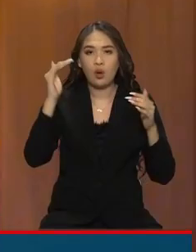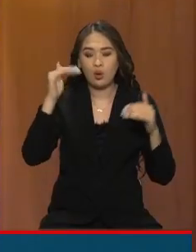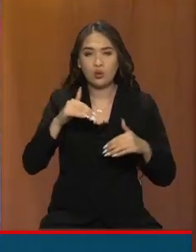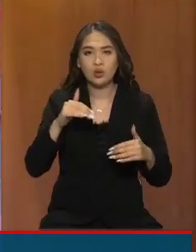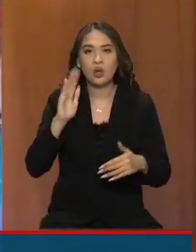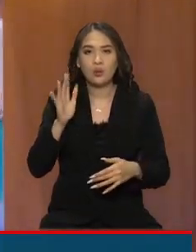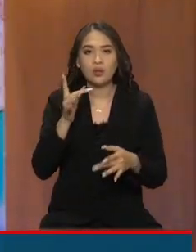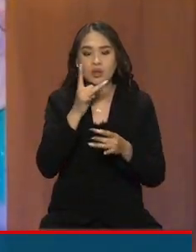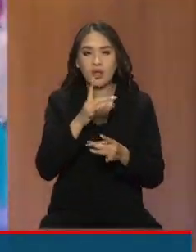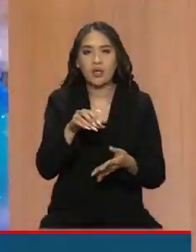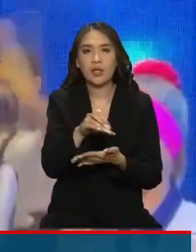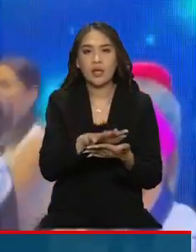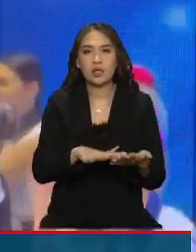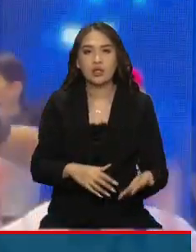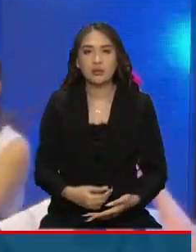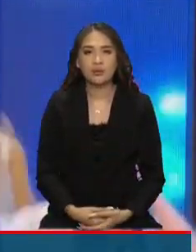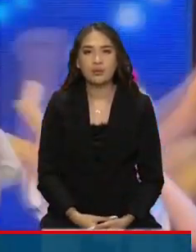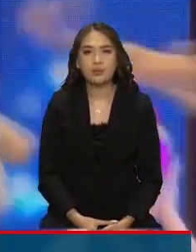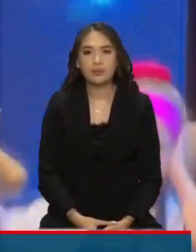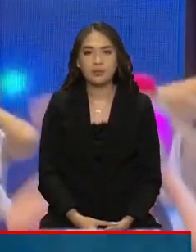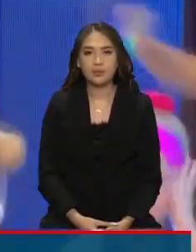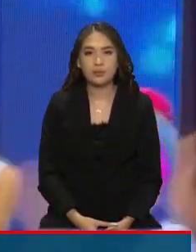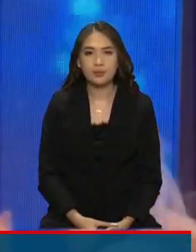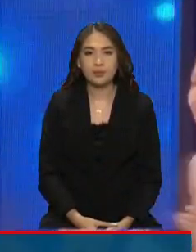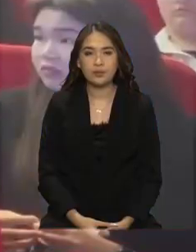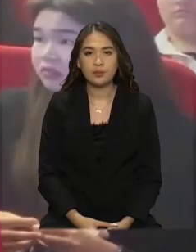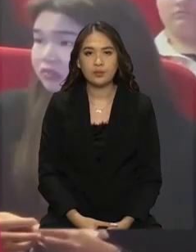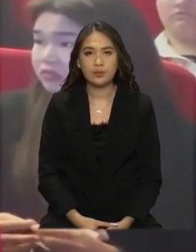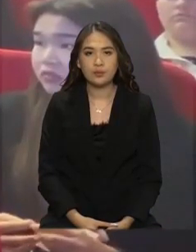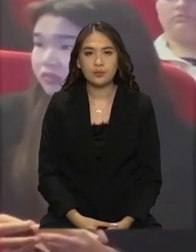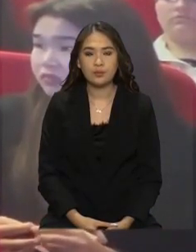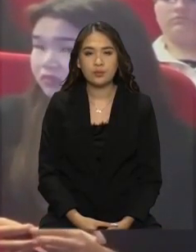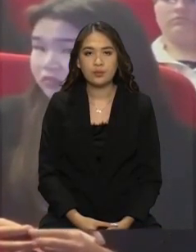совершенствовать и в дальнейшем. Жанна Расылханова, Жибек Жолы, Восточно-Казахстанская область.